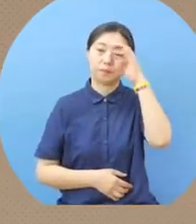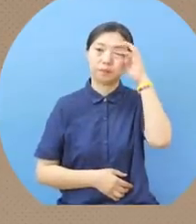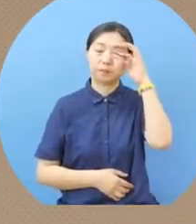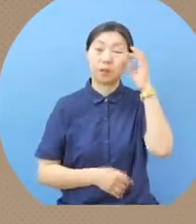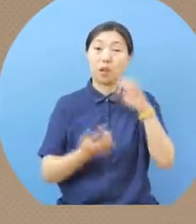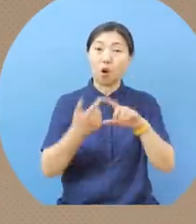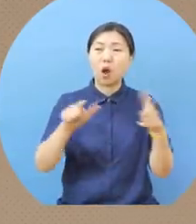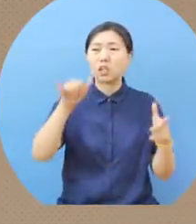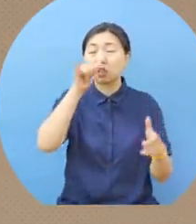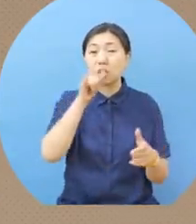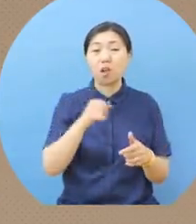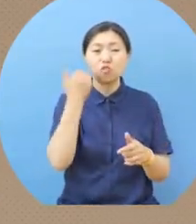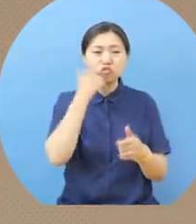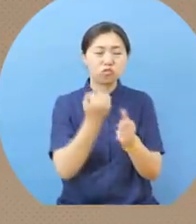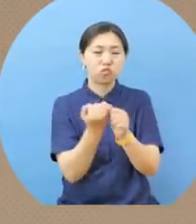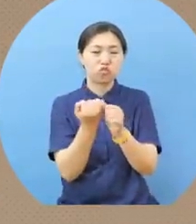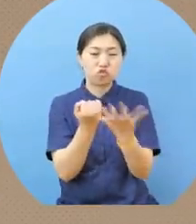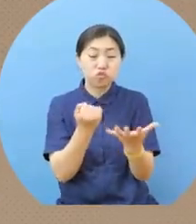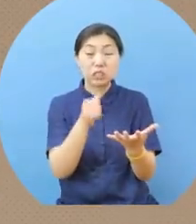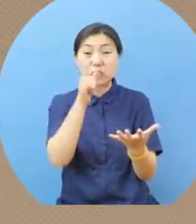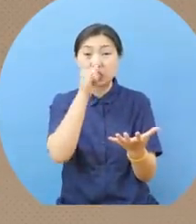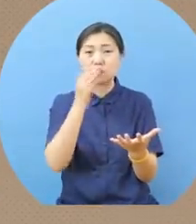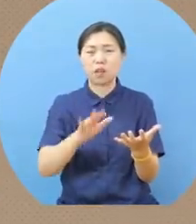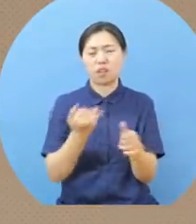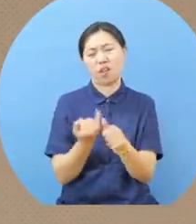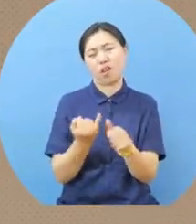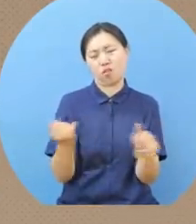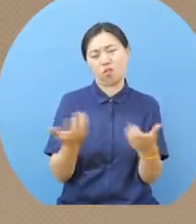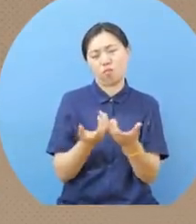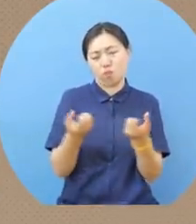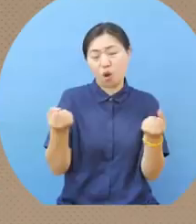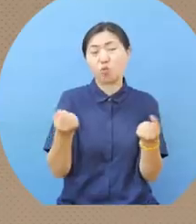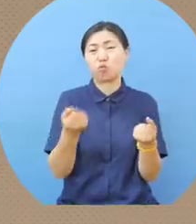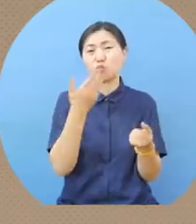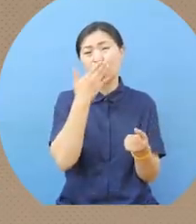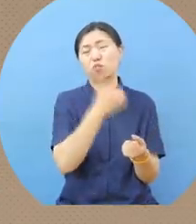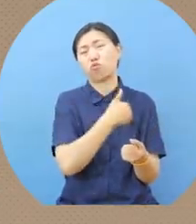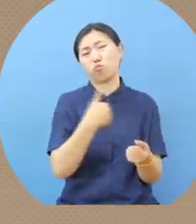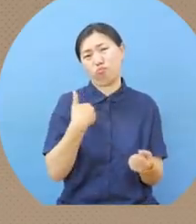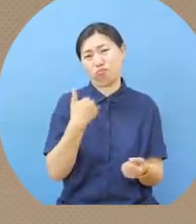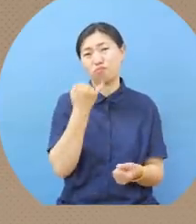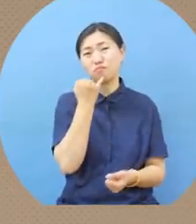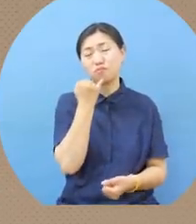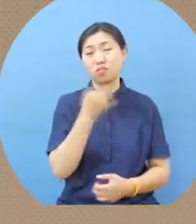있는데 뭐 헤어지는 거예요 쓸 수 있는 일이잖아요 어